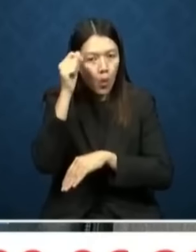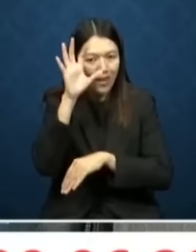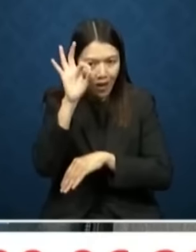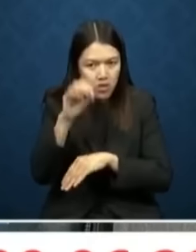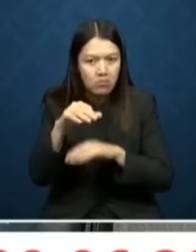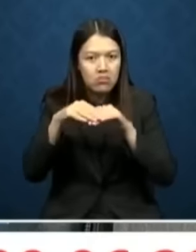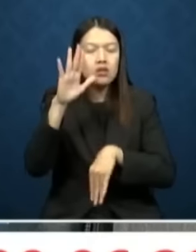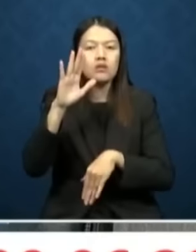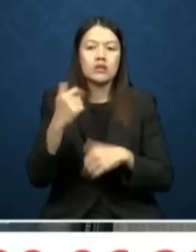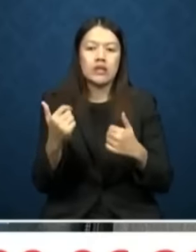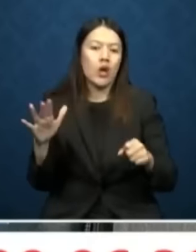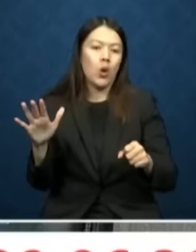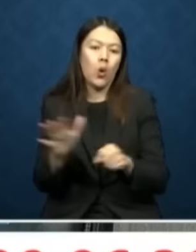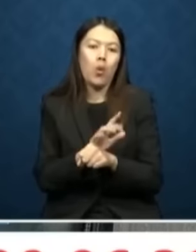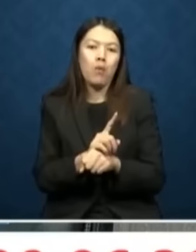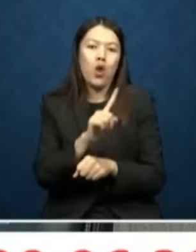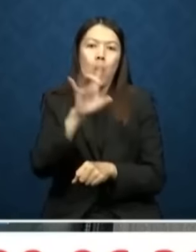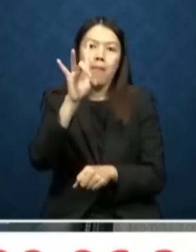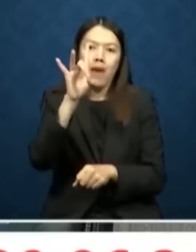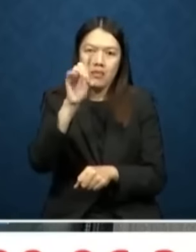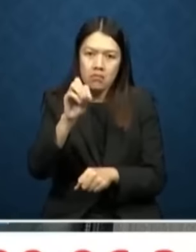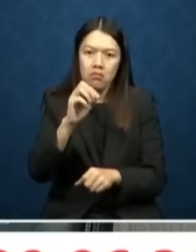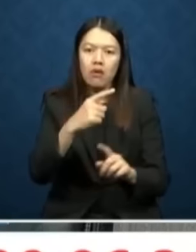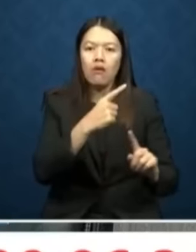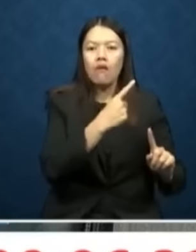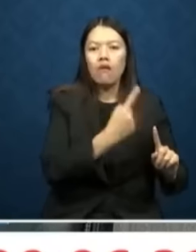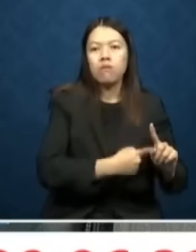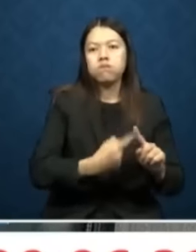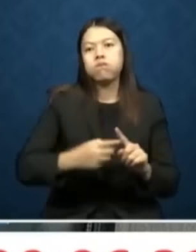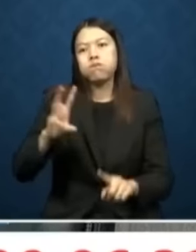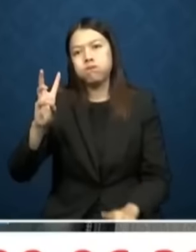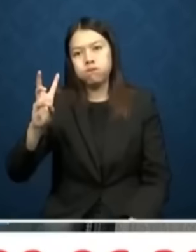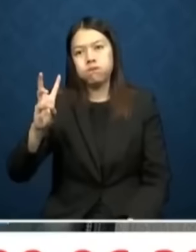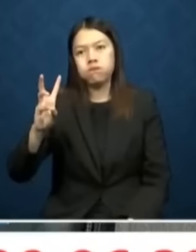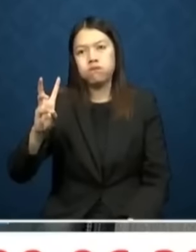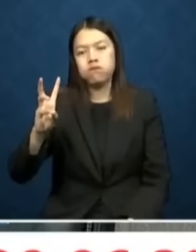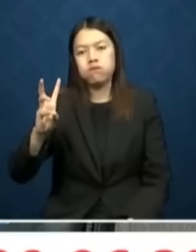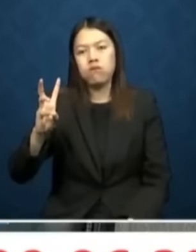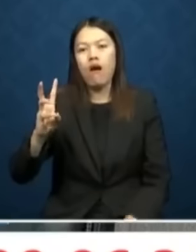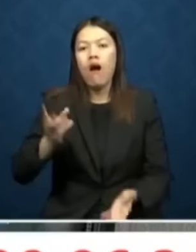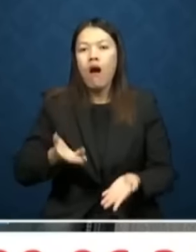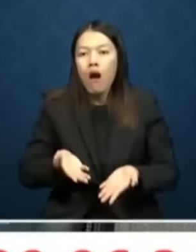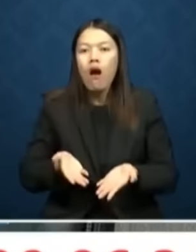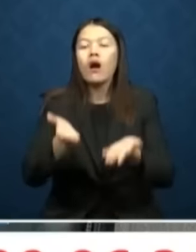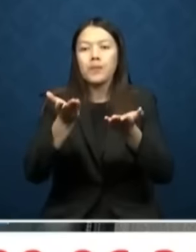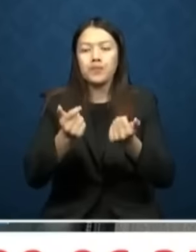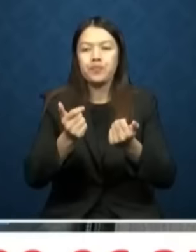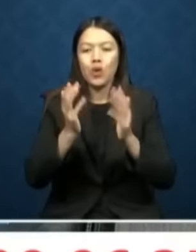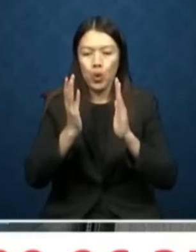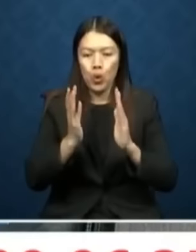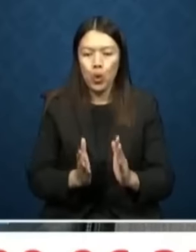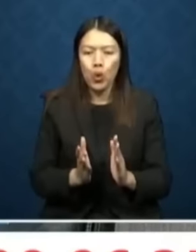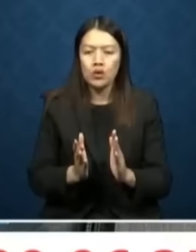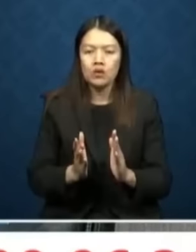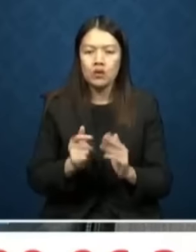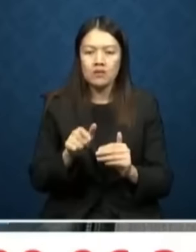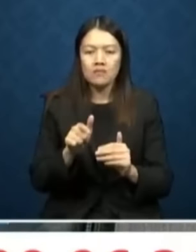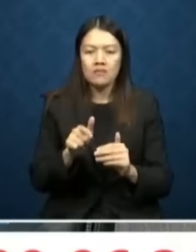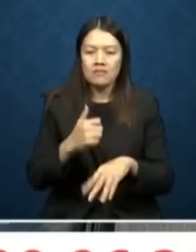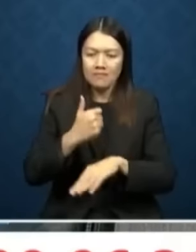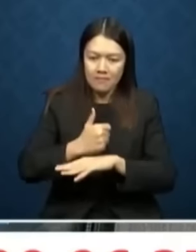ระทั่งครบ180วันหรือ6เดือนโดยการอนุมัติอนุญาตจากผู้ที่เกี่ยวข้องโดยเฉพาะอธิบ